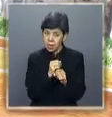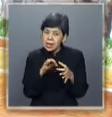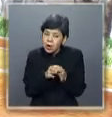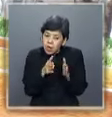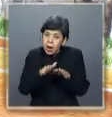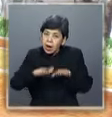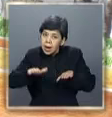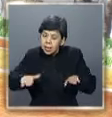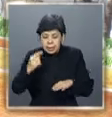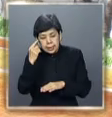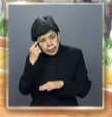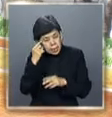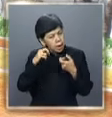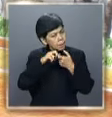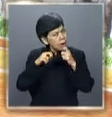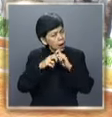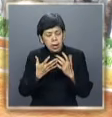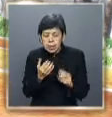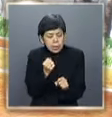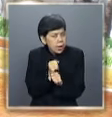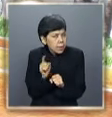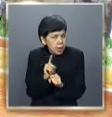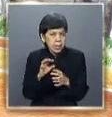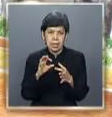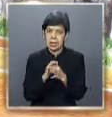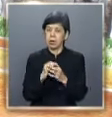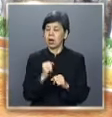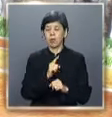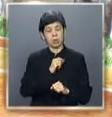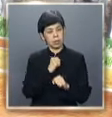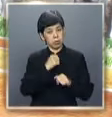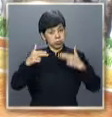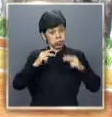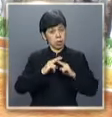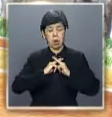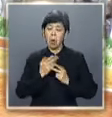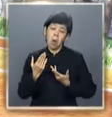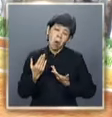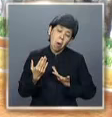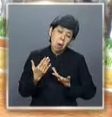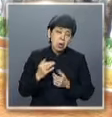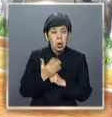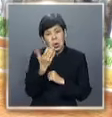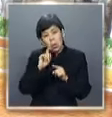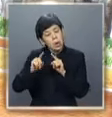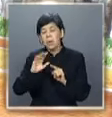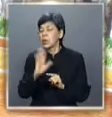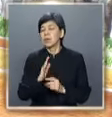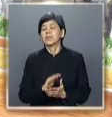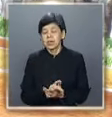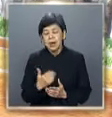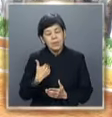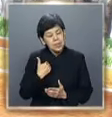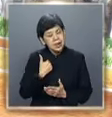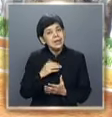เร่ร่อนสามารถสื่อถึงปัญหานี้ได้โดยตรงจากสื่อที่ผลิตเองโดยไม่ต้องรอสื่อกระแสหลักเพียงอย่างเดียวไปติดตามมุม